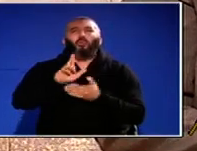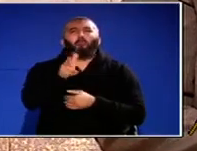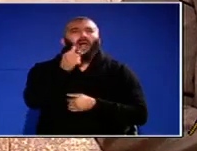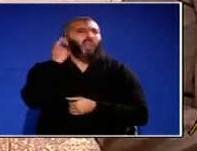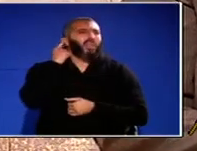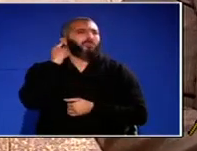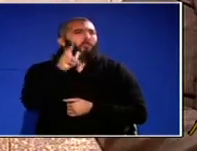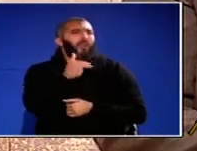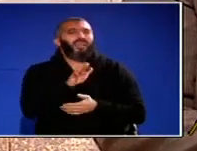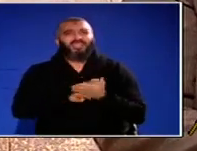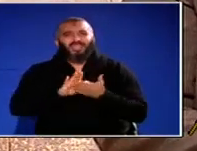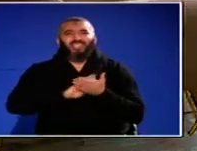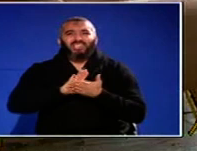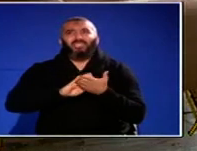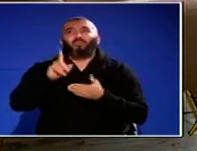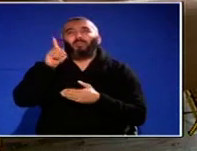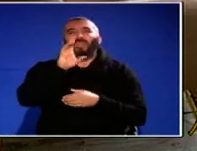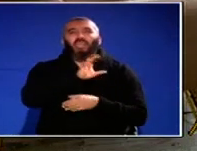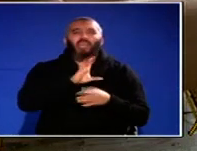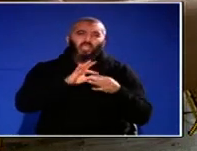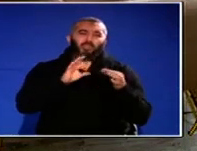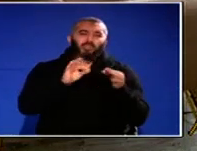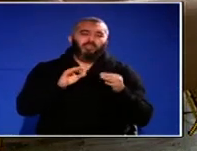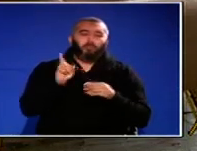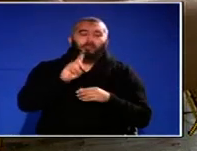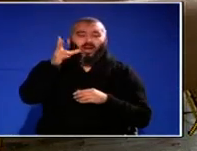معليش فهمنا شوية السي شوش.